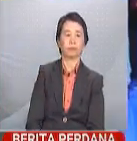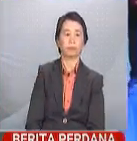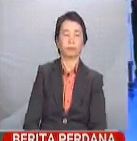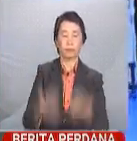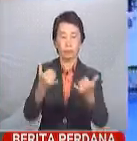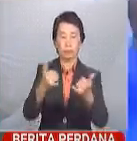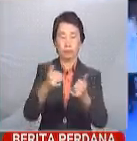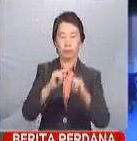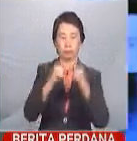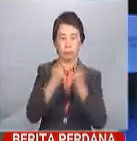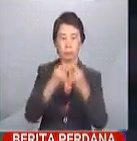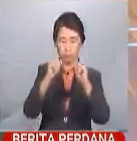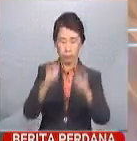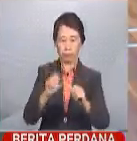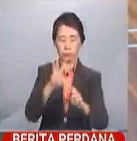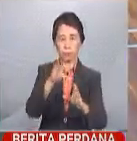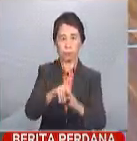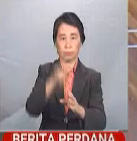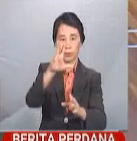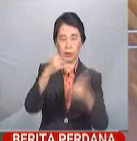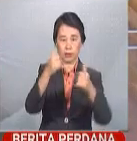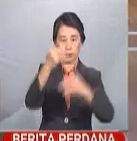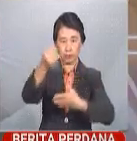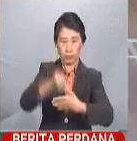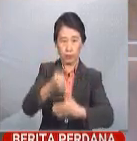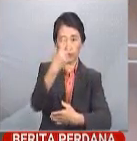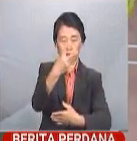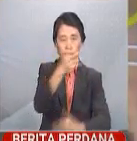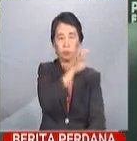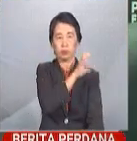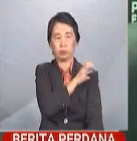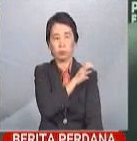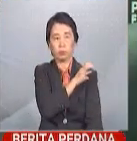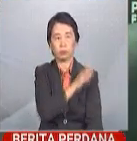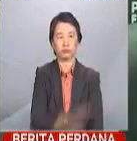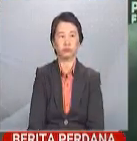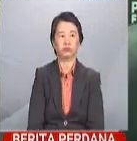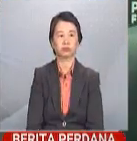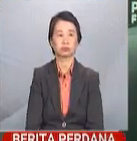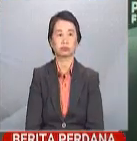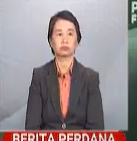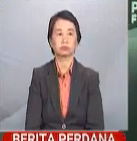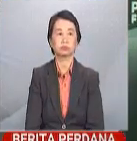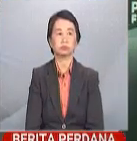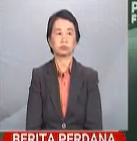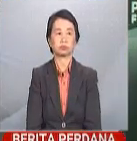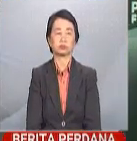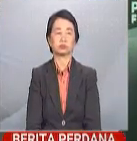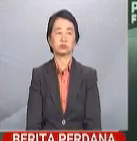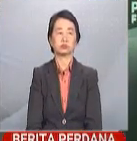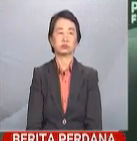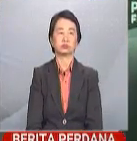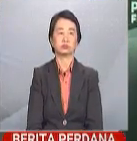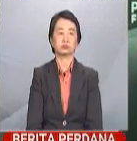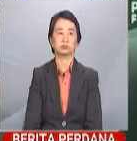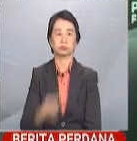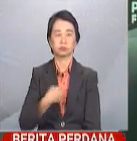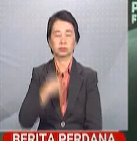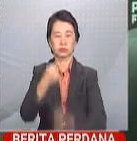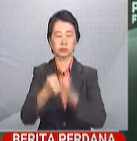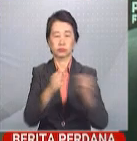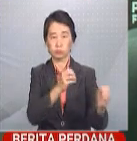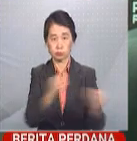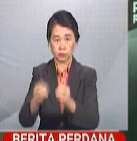Setakat ini pasukan turut dibenarkan mengambil 3 pemain import dan 2 jurulatih. Saya berharap penganjuran tahun kedua